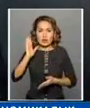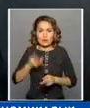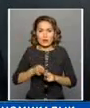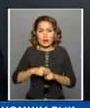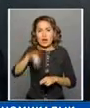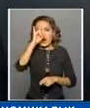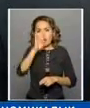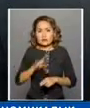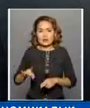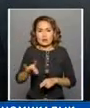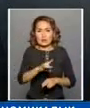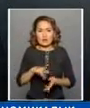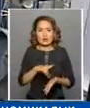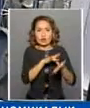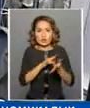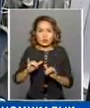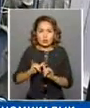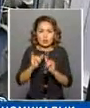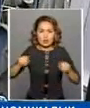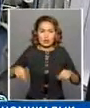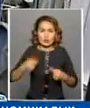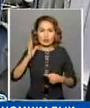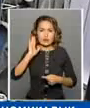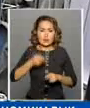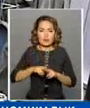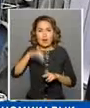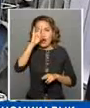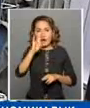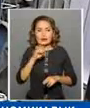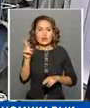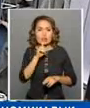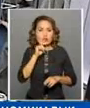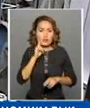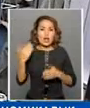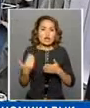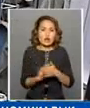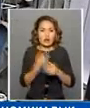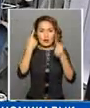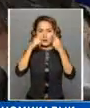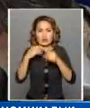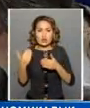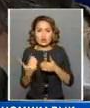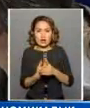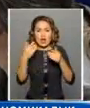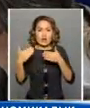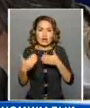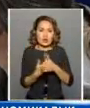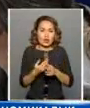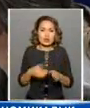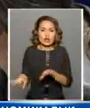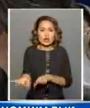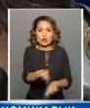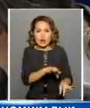еліміздің туризм саласына да оң әсерін береді деген сөз. Сол себепті қазақ жастары жаңа технологиялар, инновациялық жобалар,